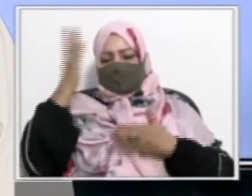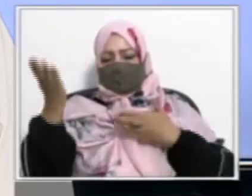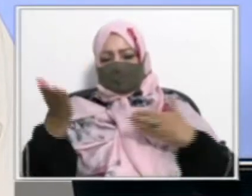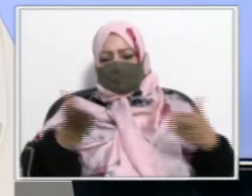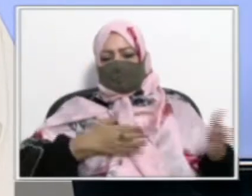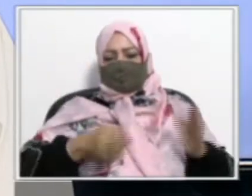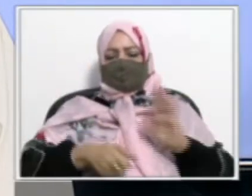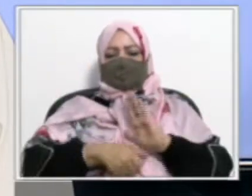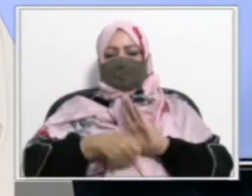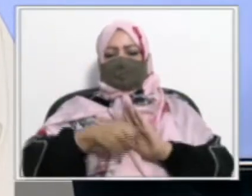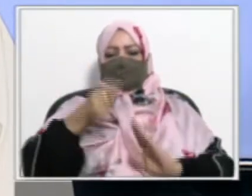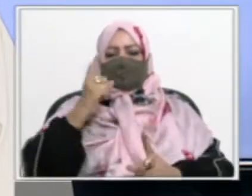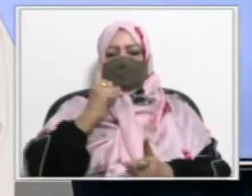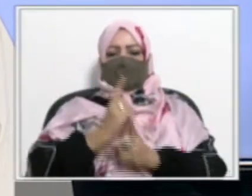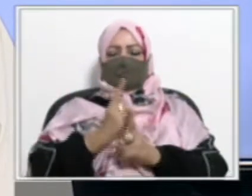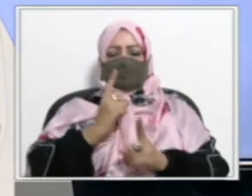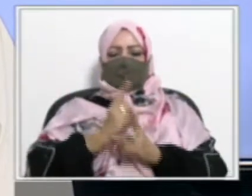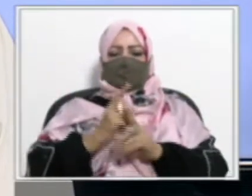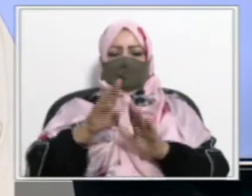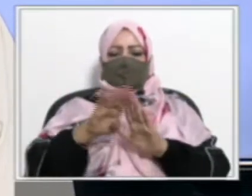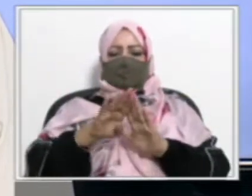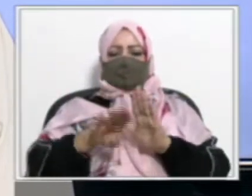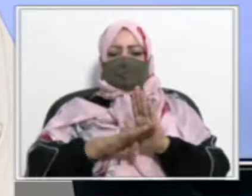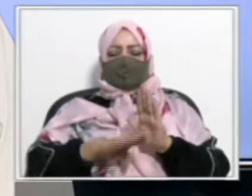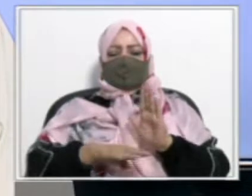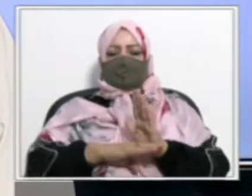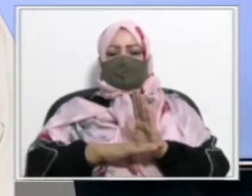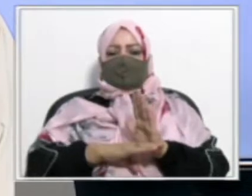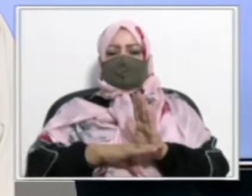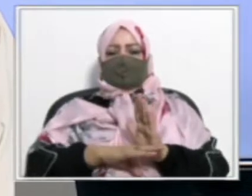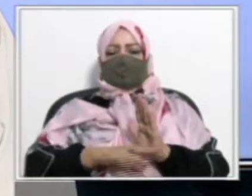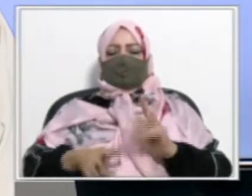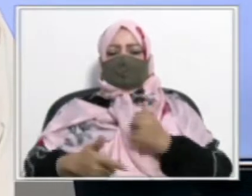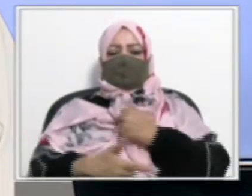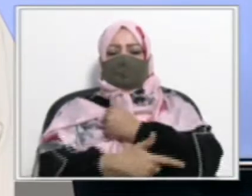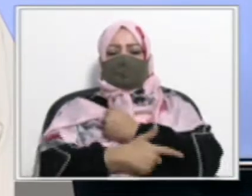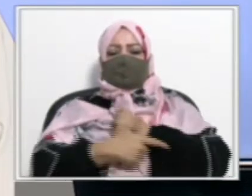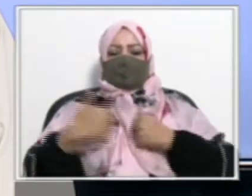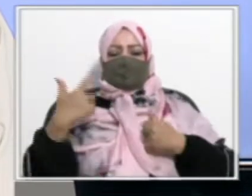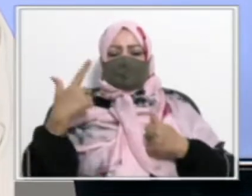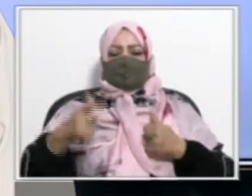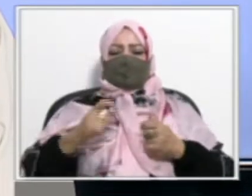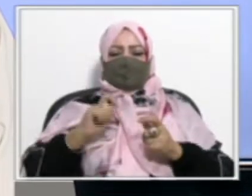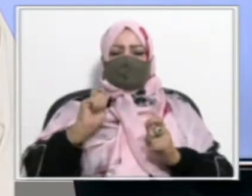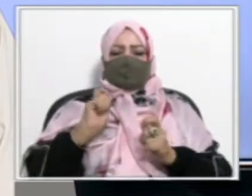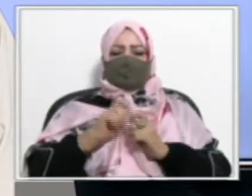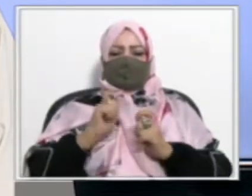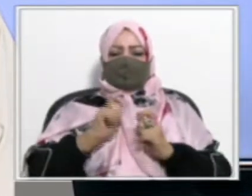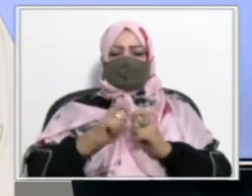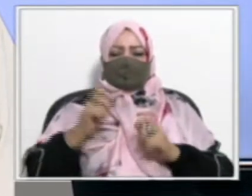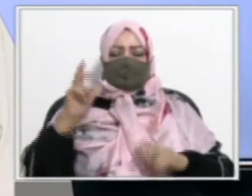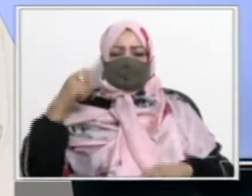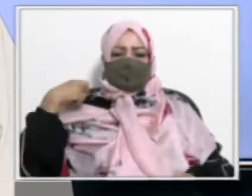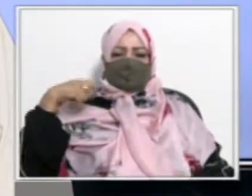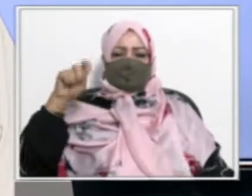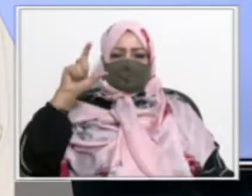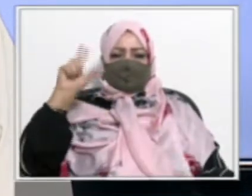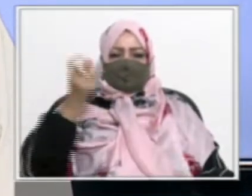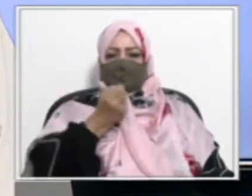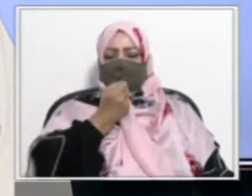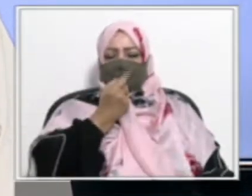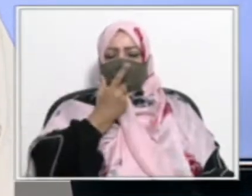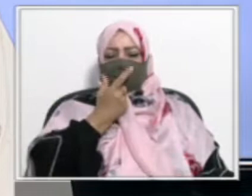ونسأل الله عز وجل فيه التوفيق لما يرد علينا من